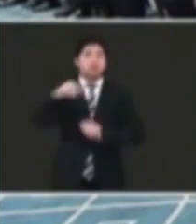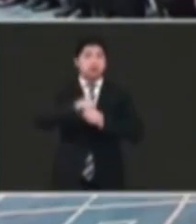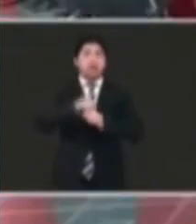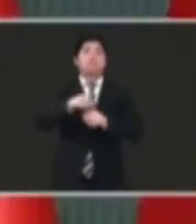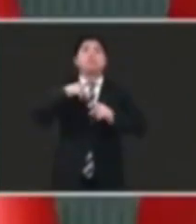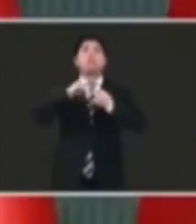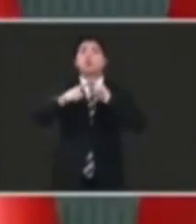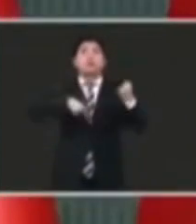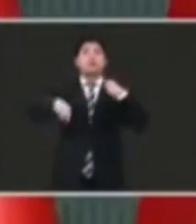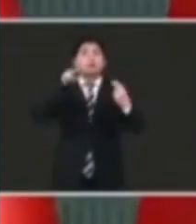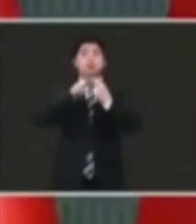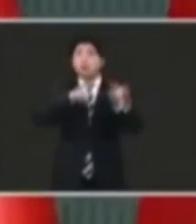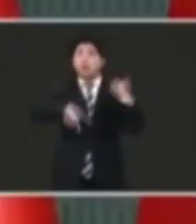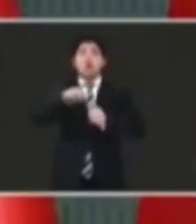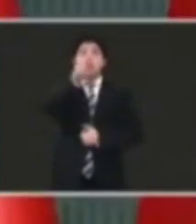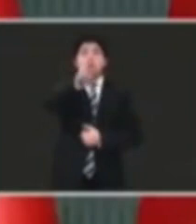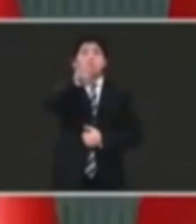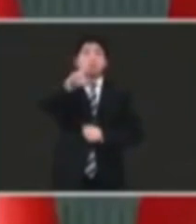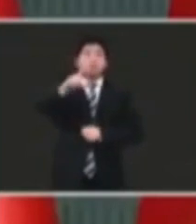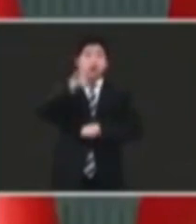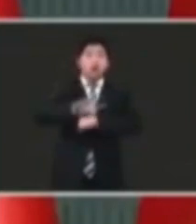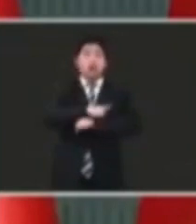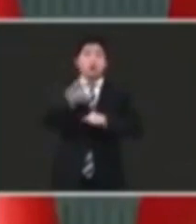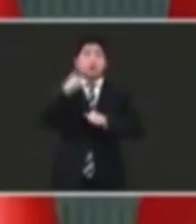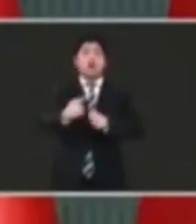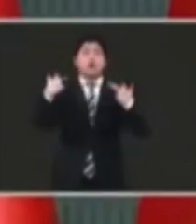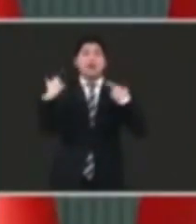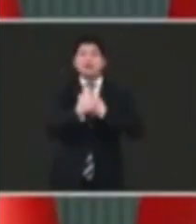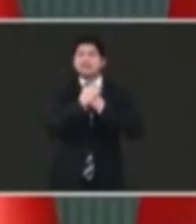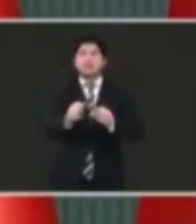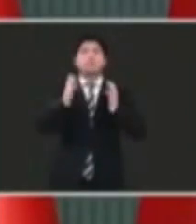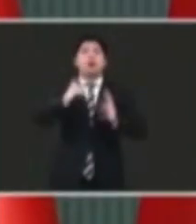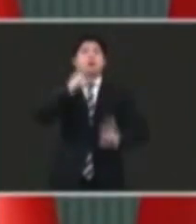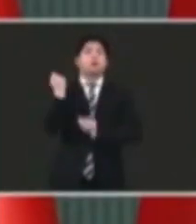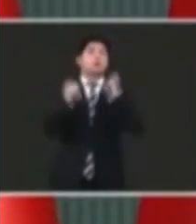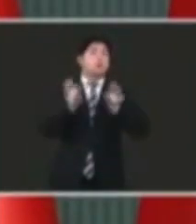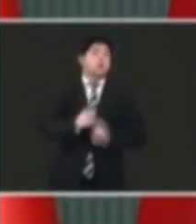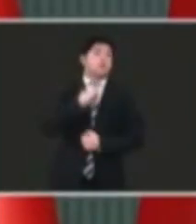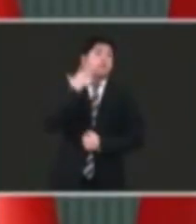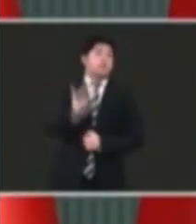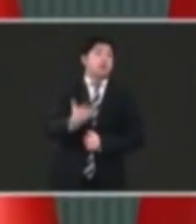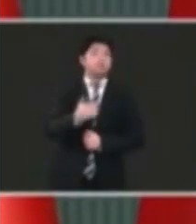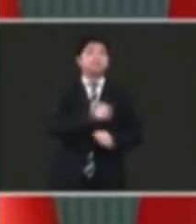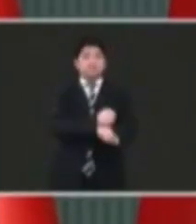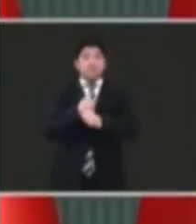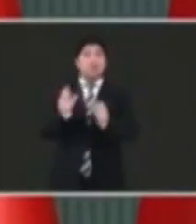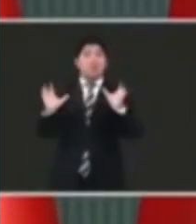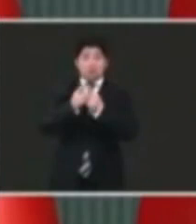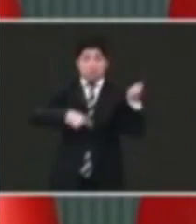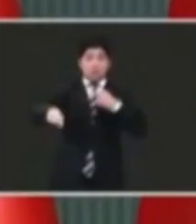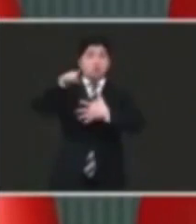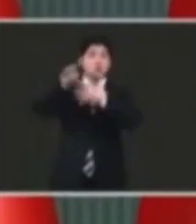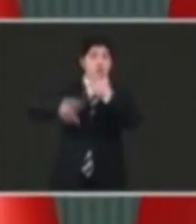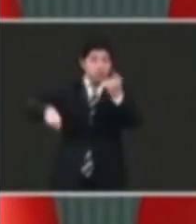ενταχθούν στο κείμενο προκειμένου αν η Τουρκία προμηθευτεί τα F-16 να μην μπορεί να τα χρησιμοποιήσει σε βάρος της Ελλάδας και στην ευρύτερη περιοχή.